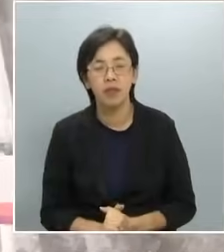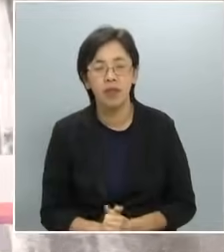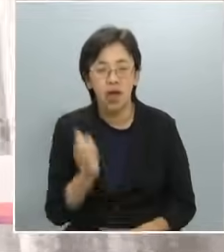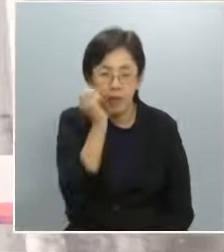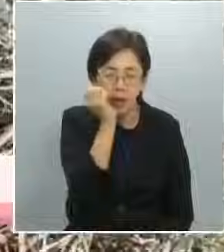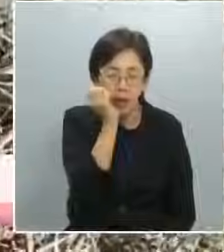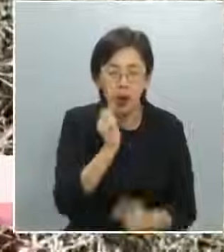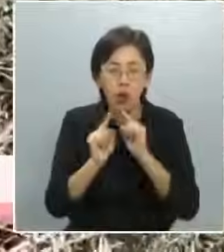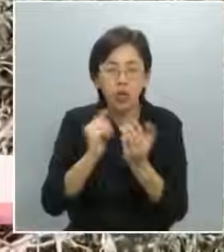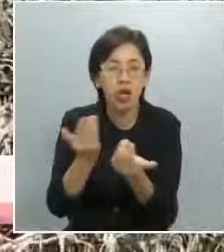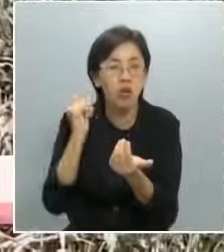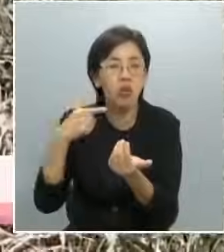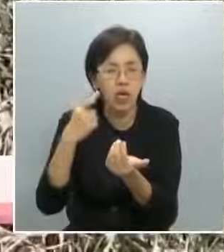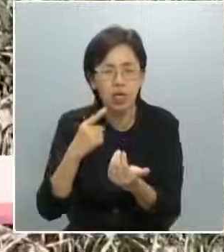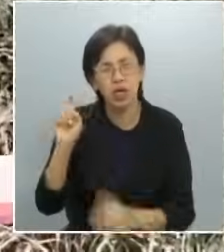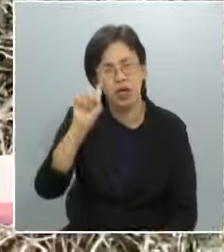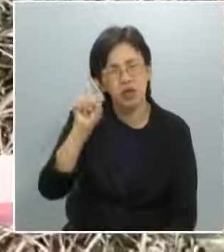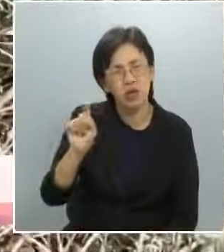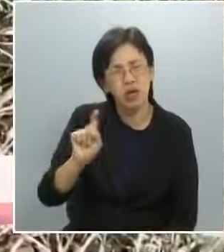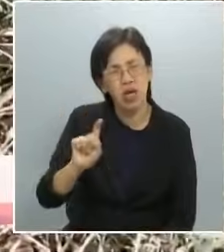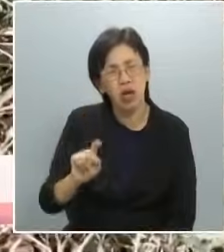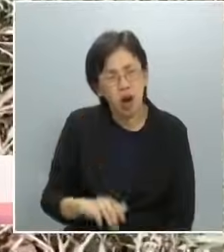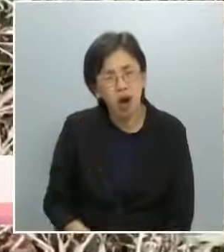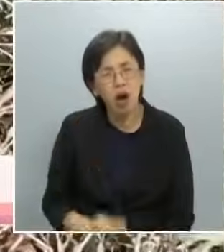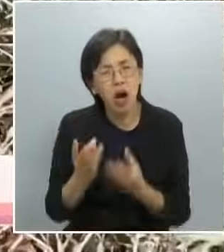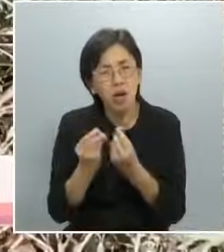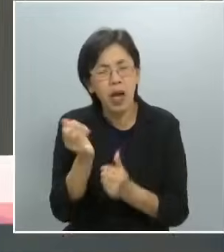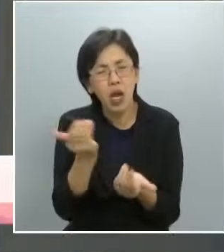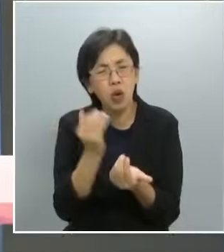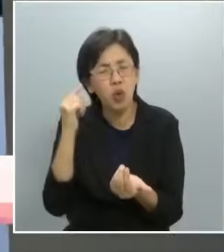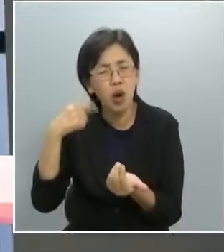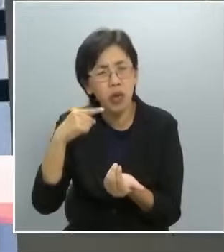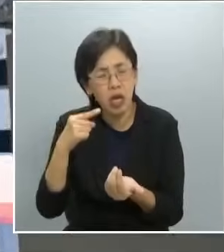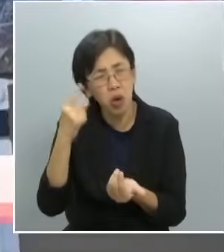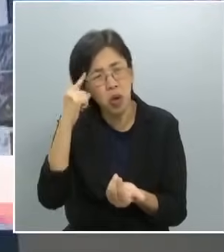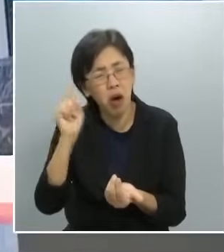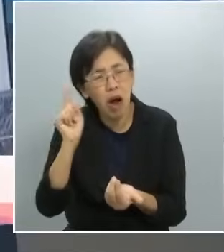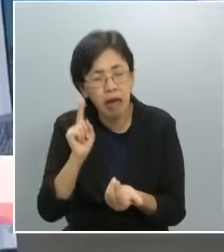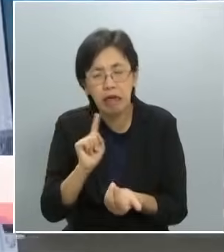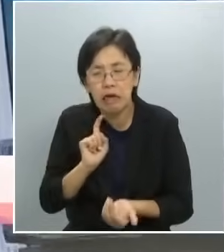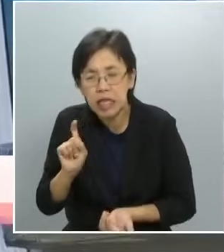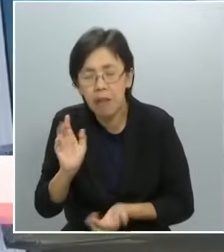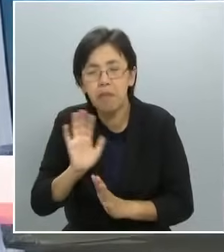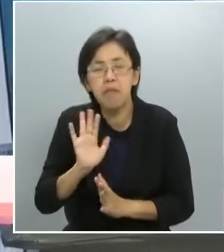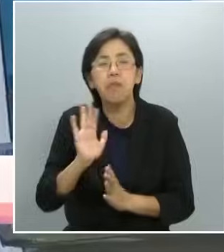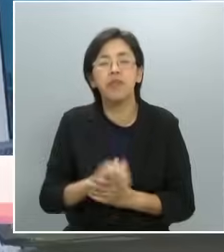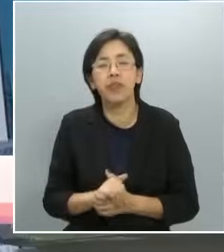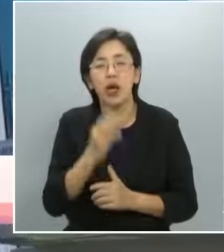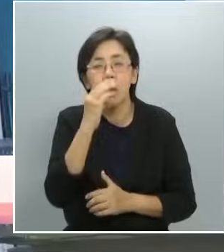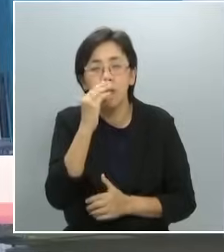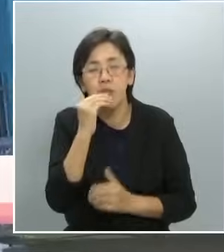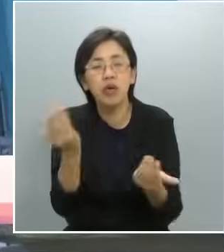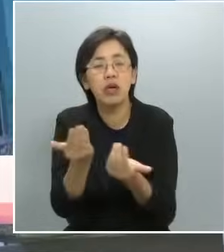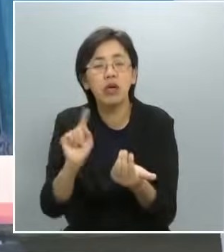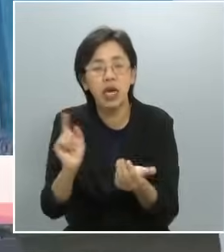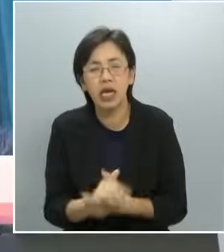สาวตนเองตั้งข้อสงสัยว่ากลุ่มคนร้ายไปเอาเบอร์ลูกสาวมาได้ยังไงแต่ตอนนั้นไม่กล้าจะถามจึงพูดกับลูกบอกว่